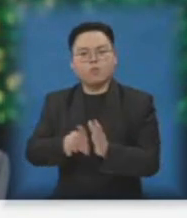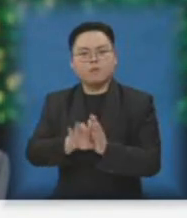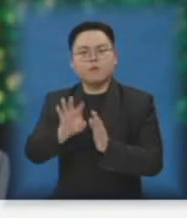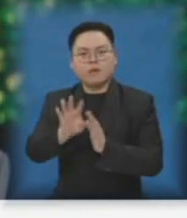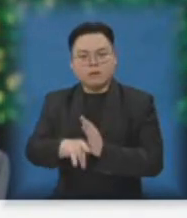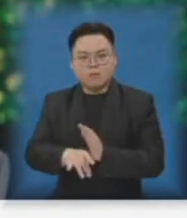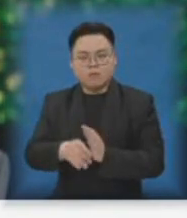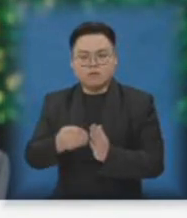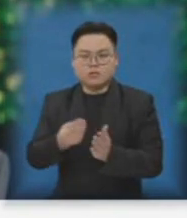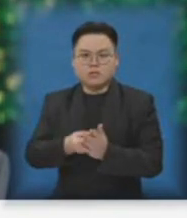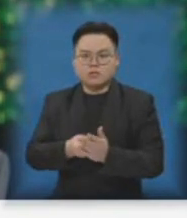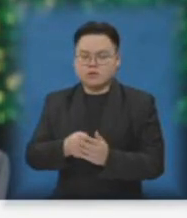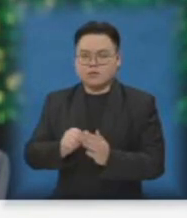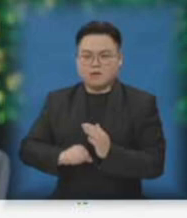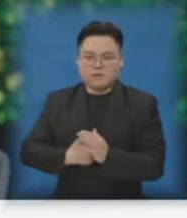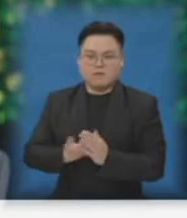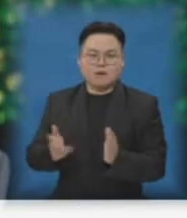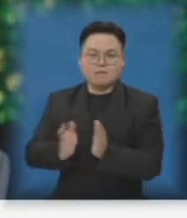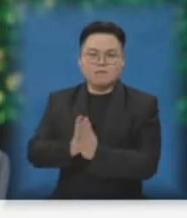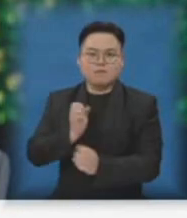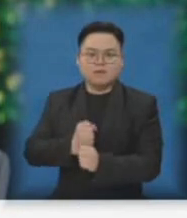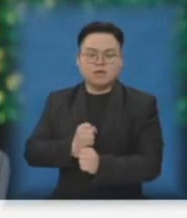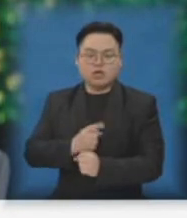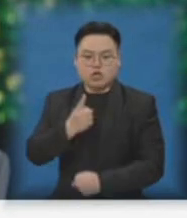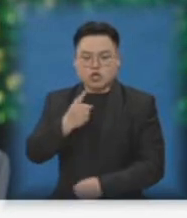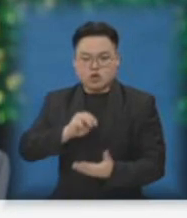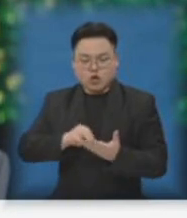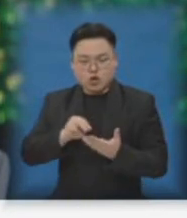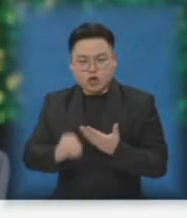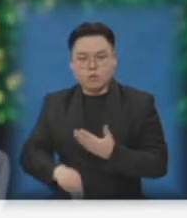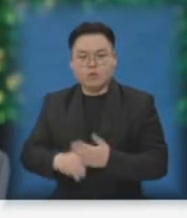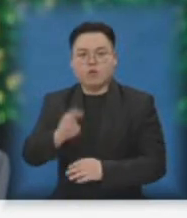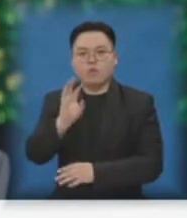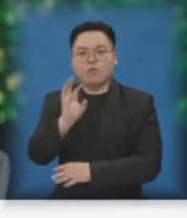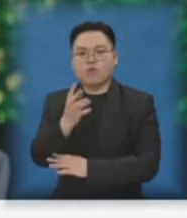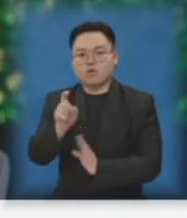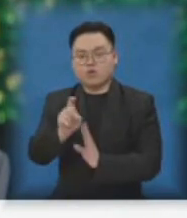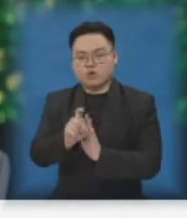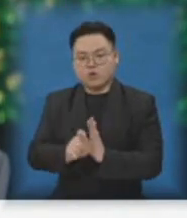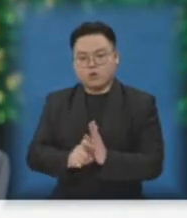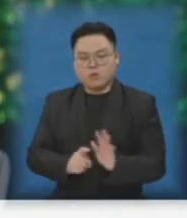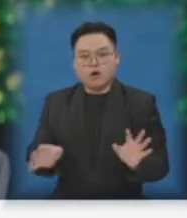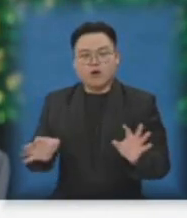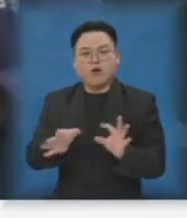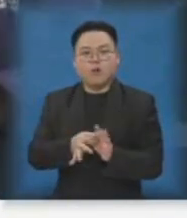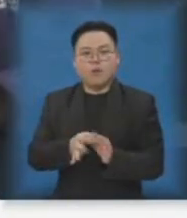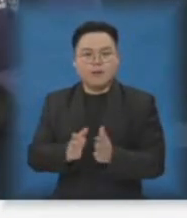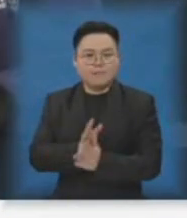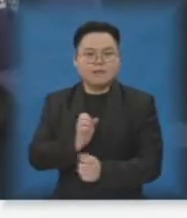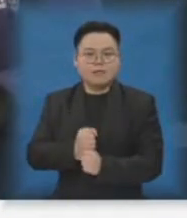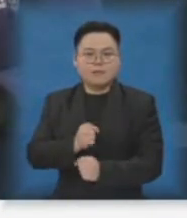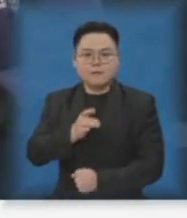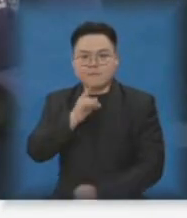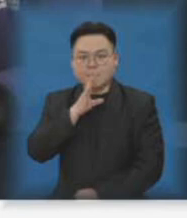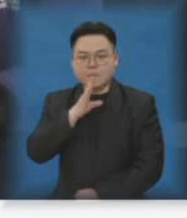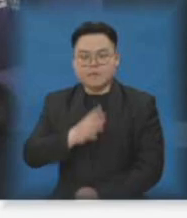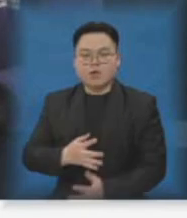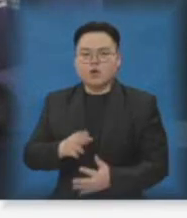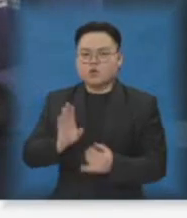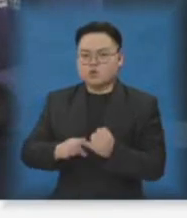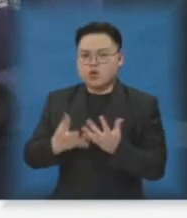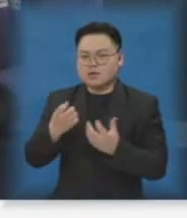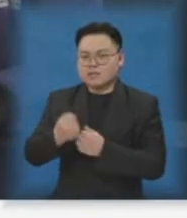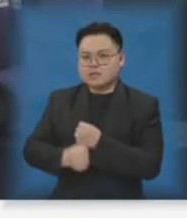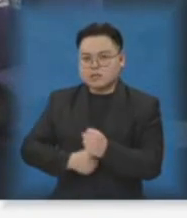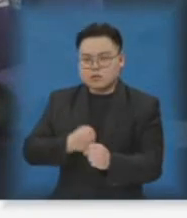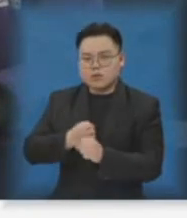асуудлуудыг бол хамтын ажиллагааны хүрээнд тэр бүмүүд үндэсний хөдөлгөөний хүрээнд хийхээр болсон. Сүүлийн хэдэн 10 жилийн уур